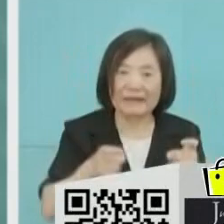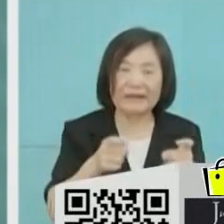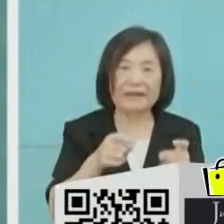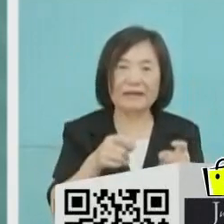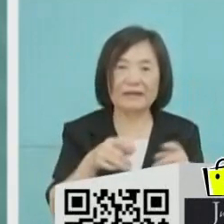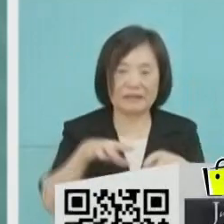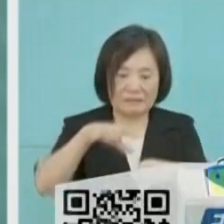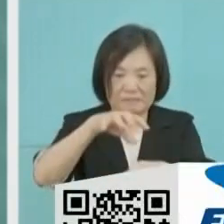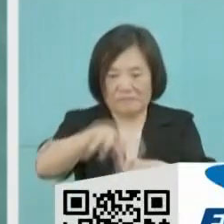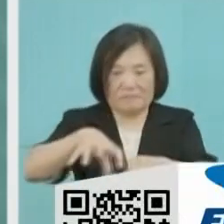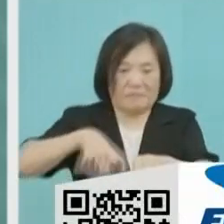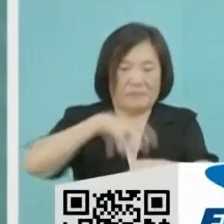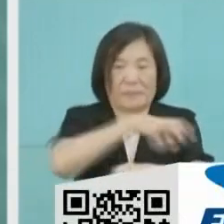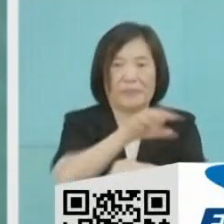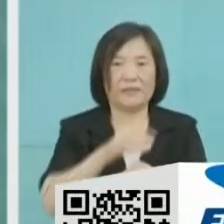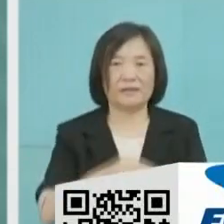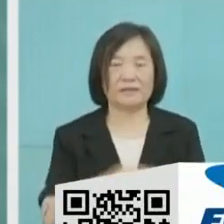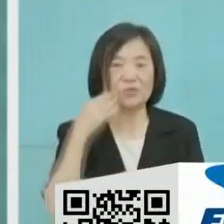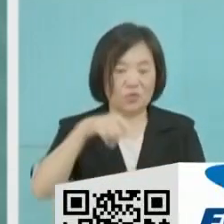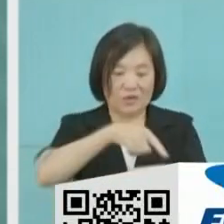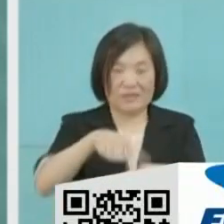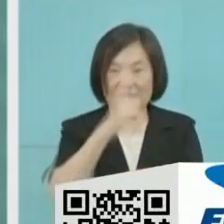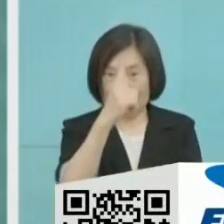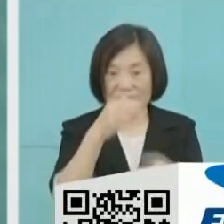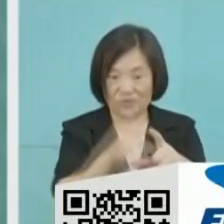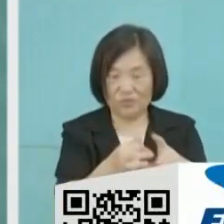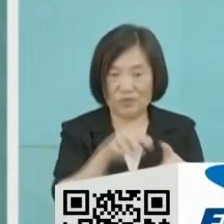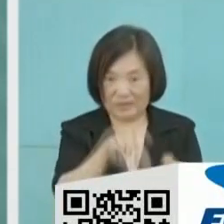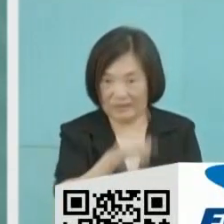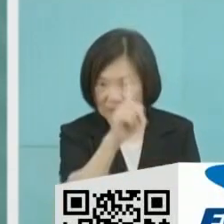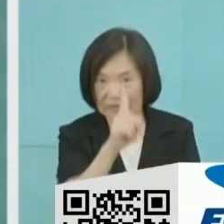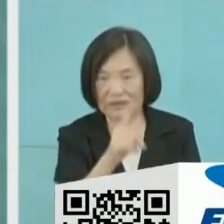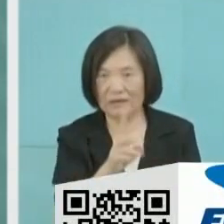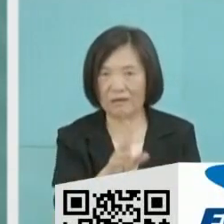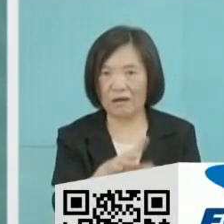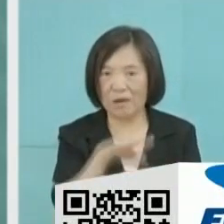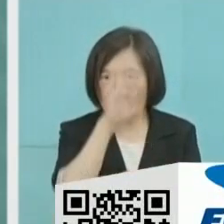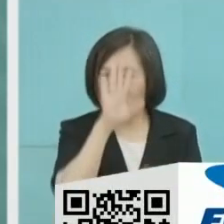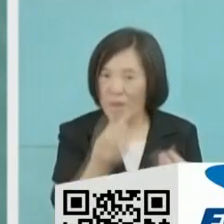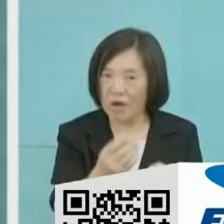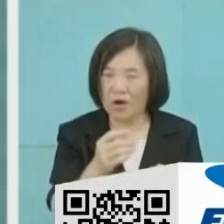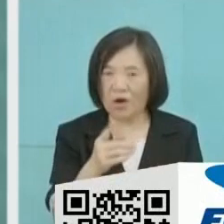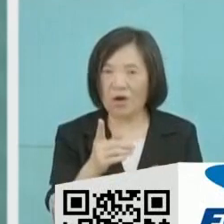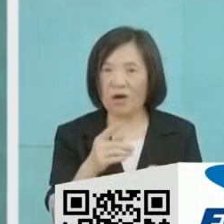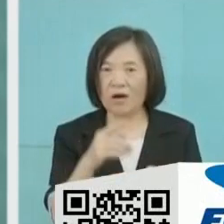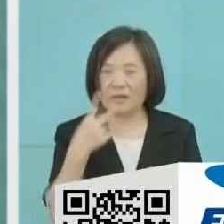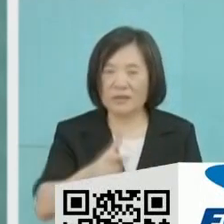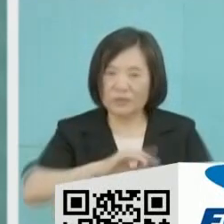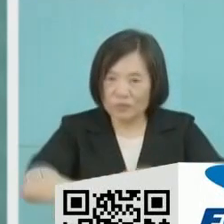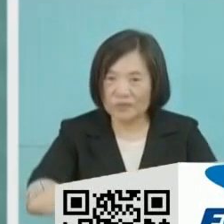是说，所以他讲哦，单一个区你不能看单一个地方，然后来决定说